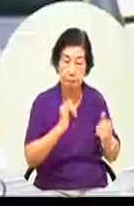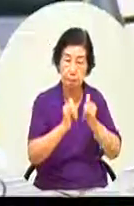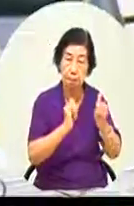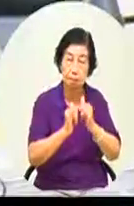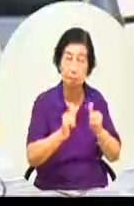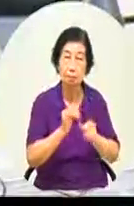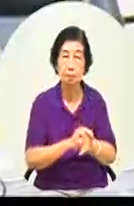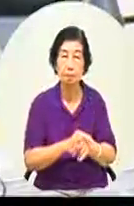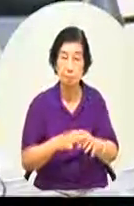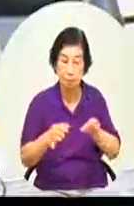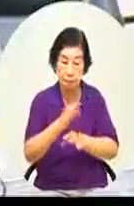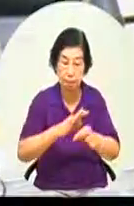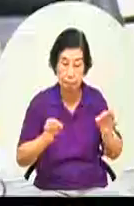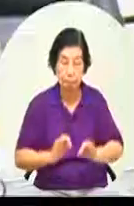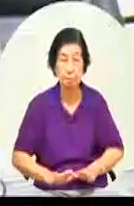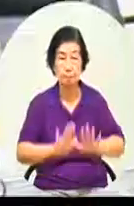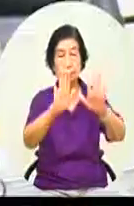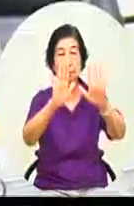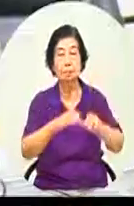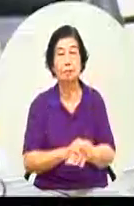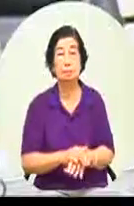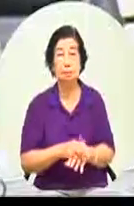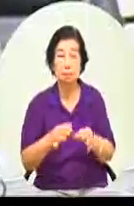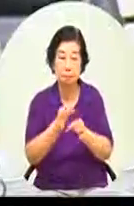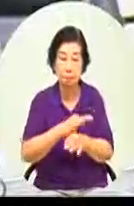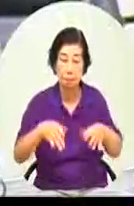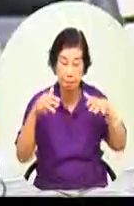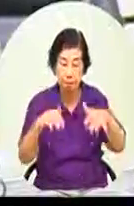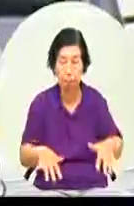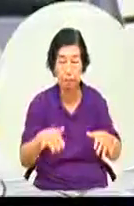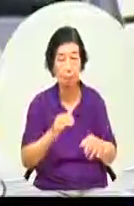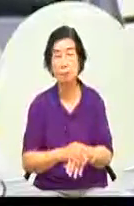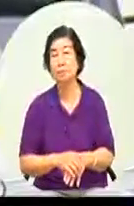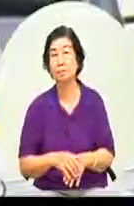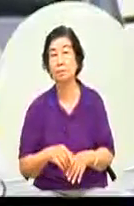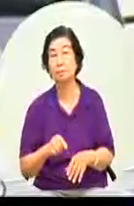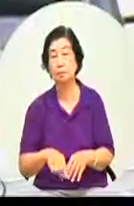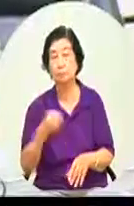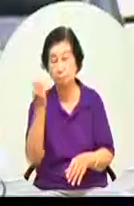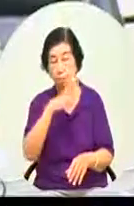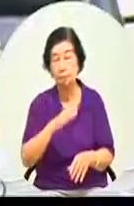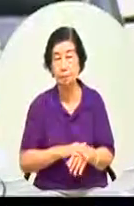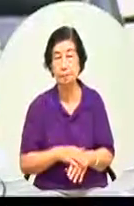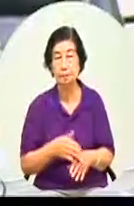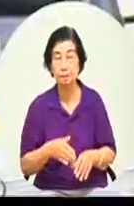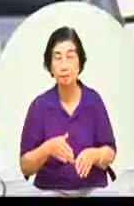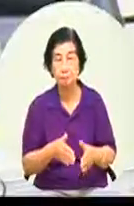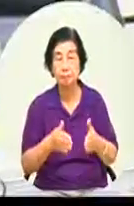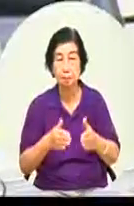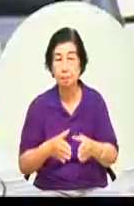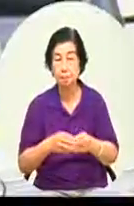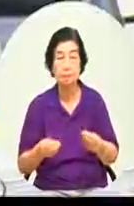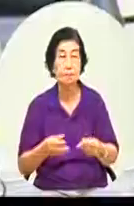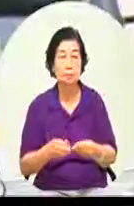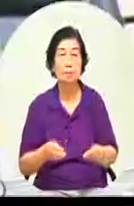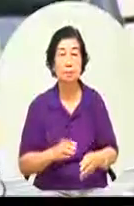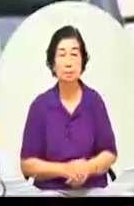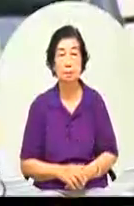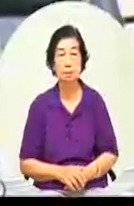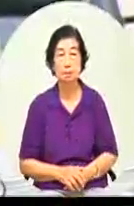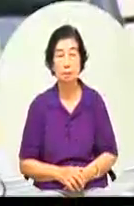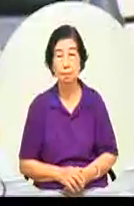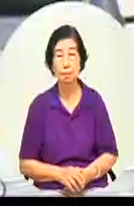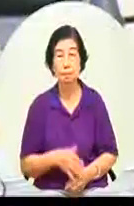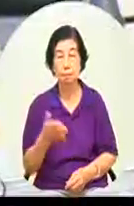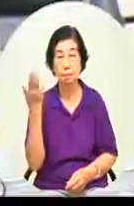说经济会当愈来愈好，经济也不好，对他们来说什么都不是重要的。还有，局长， 之前我们有办过观